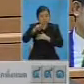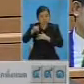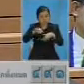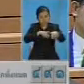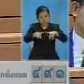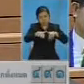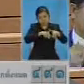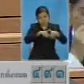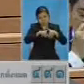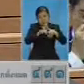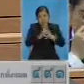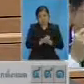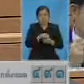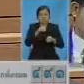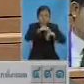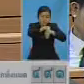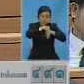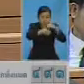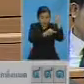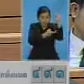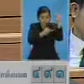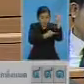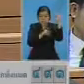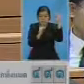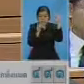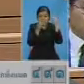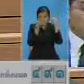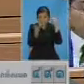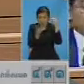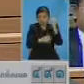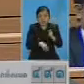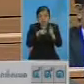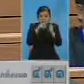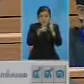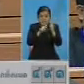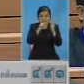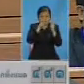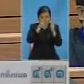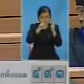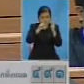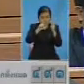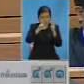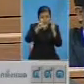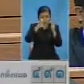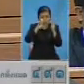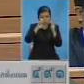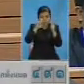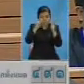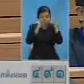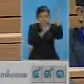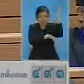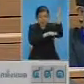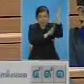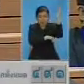ที่ซึ่งมีสวนยางพารามากที่สุดก็คือในพื้นที่อำเภอรุสอจังหวัดนราธิวาสใต้สุดเลยครับท่านประธาน